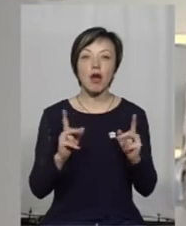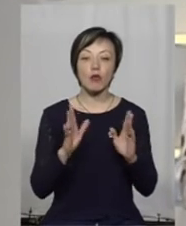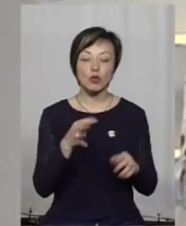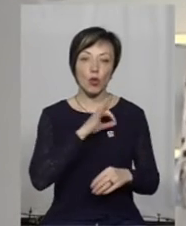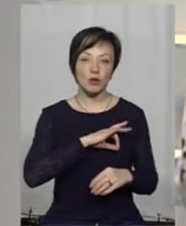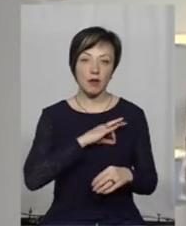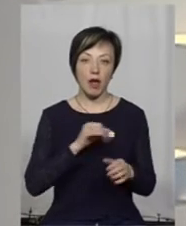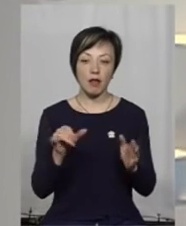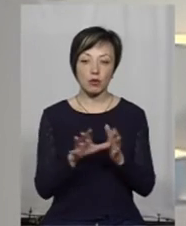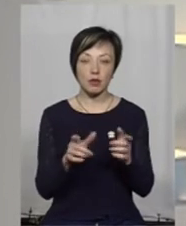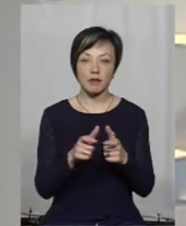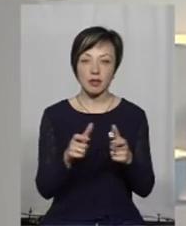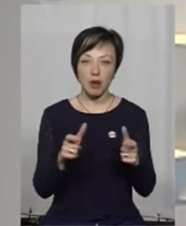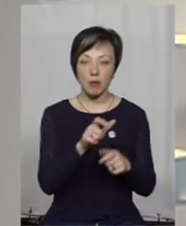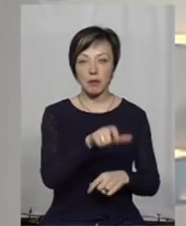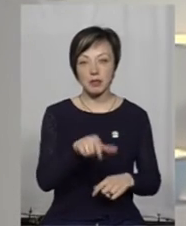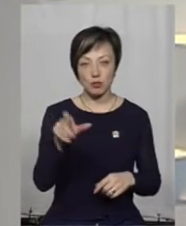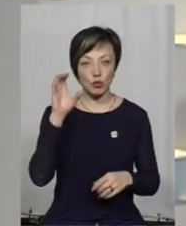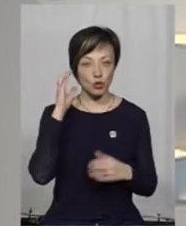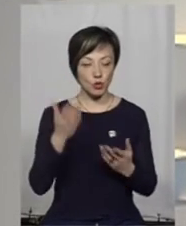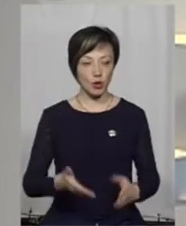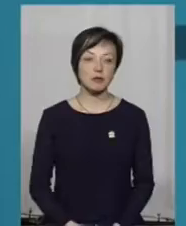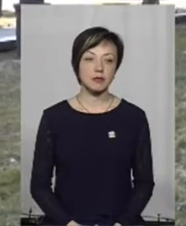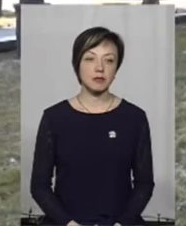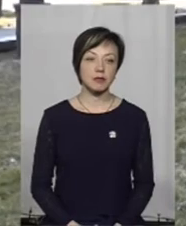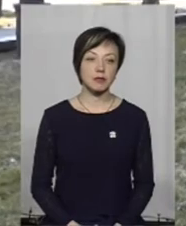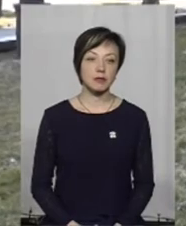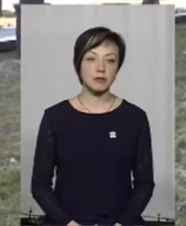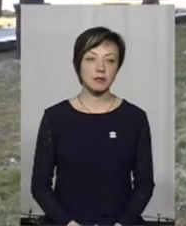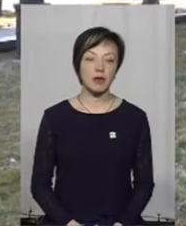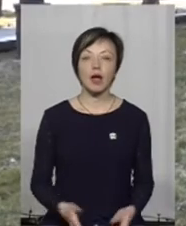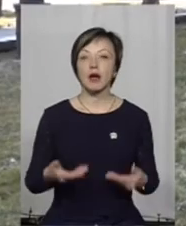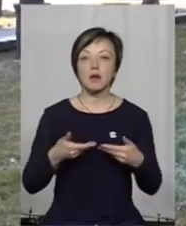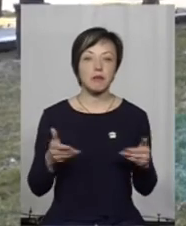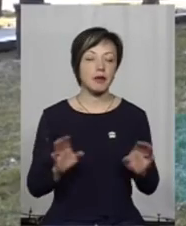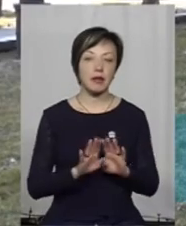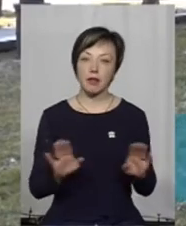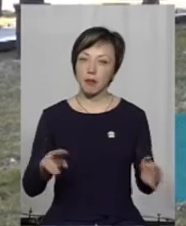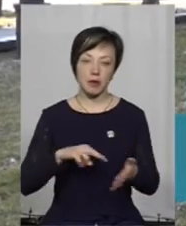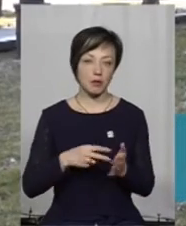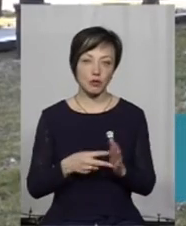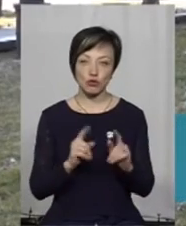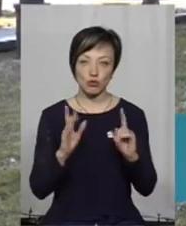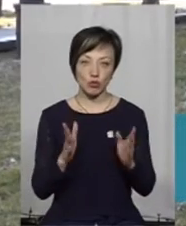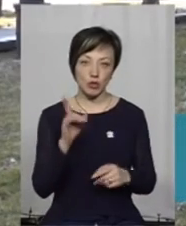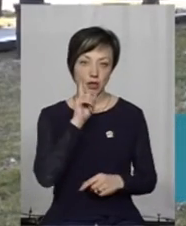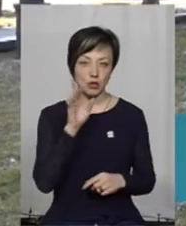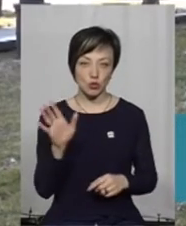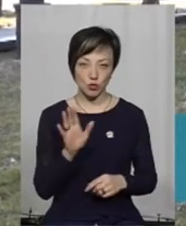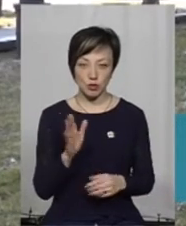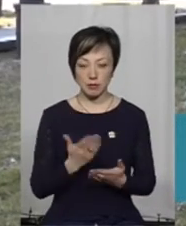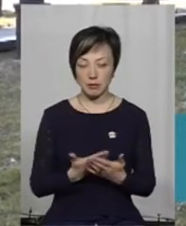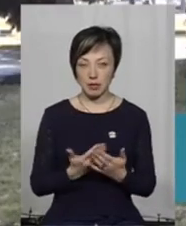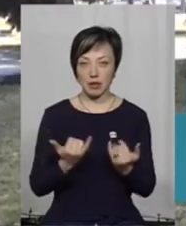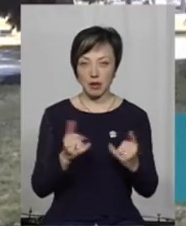будуть користуватися електронними квитками пасажири. Послухаємо його. Ми не передбачаємо, що буде якась незручність